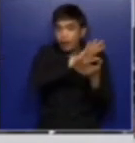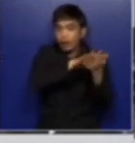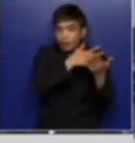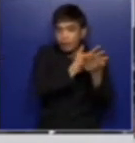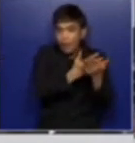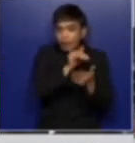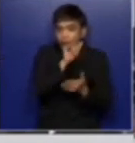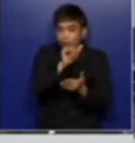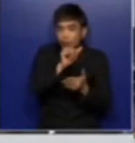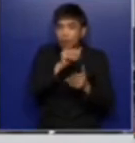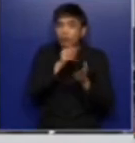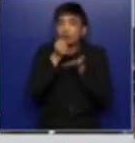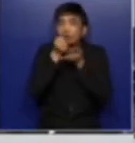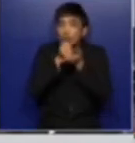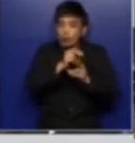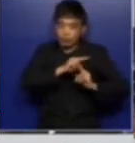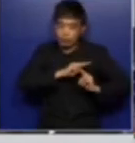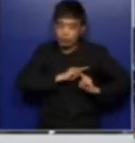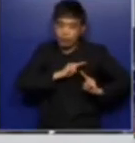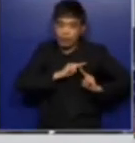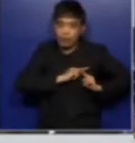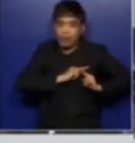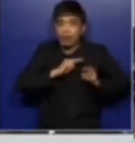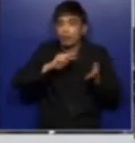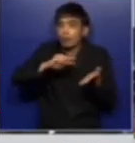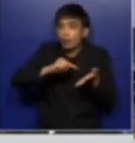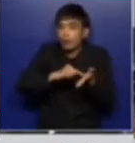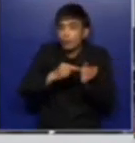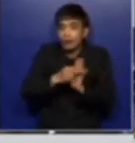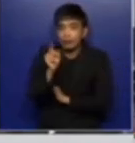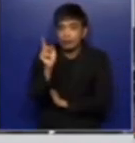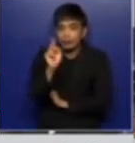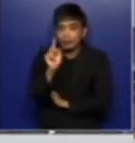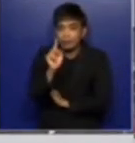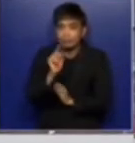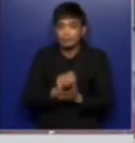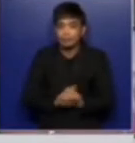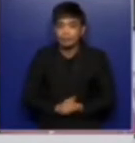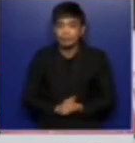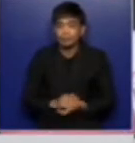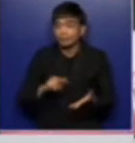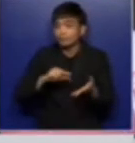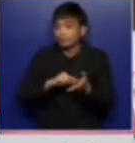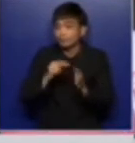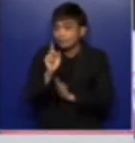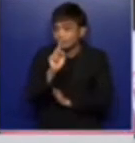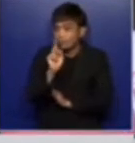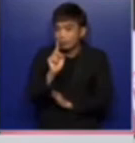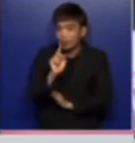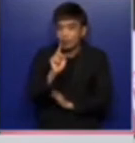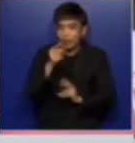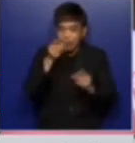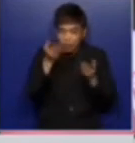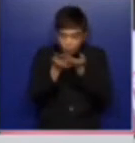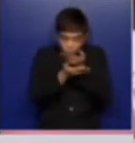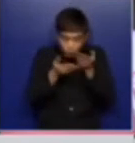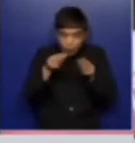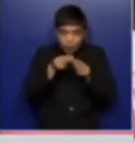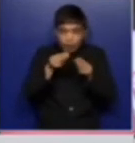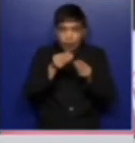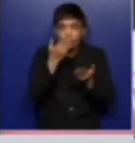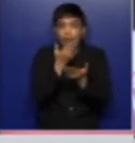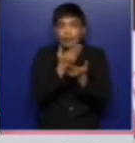เองพึ่งตนเองอย่างไรยกตัวอย่างในการพิจารณาพรบโอนงบประมาณ